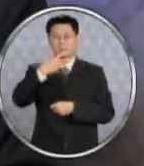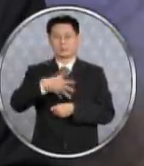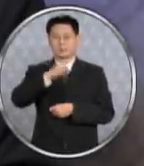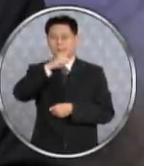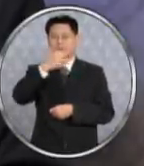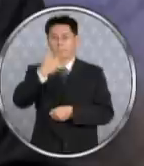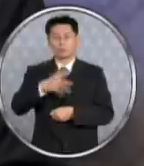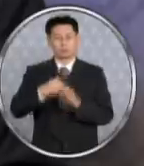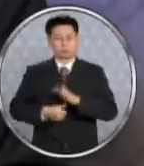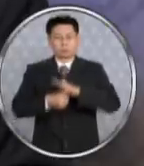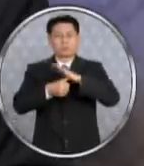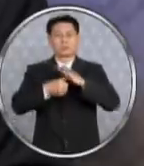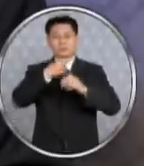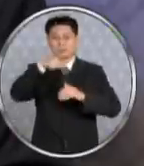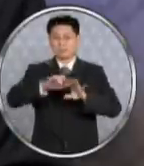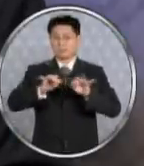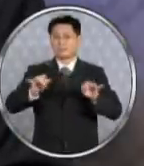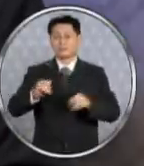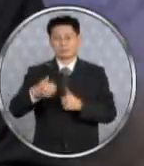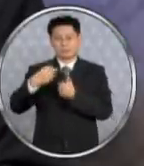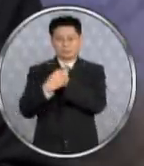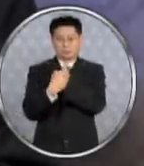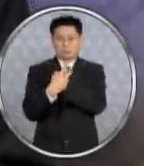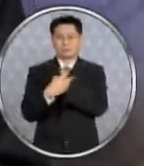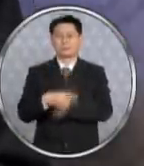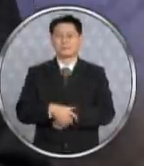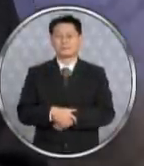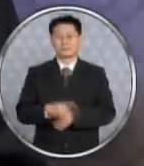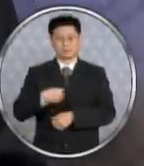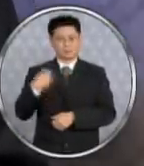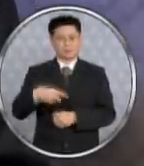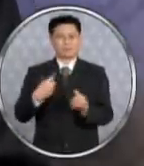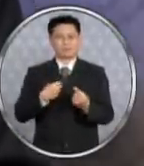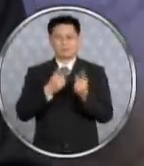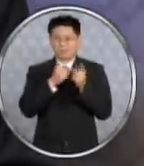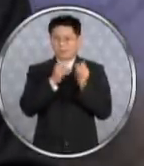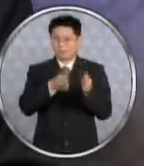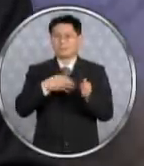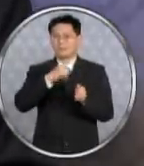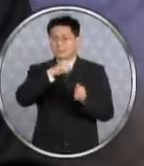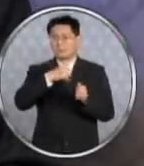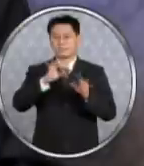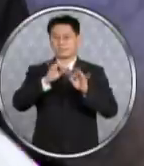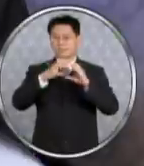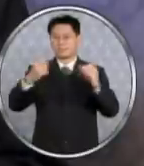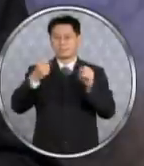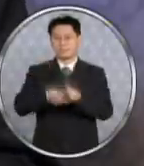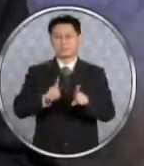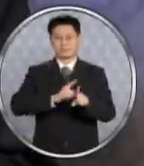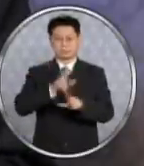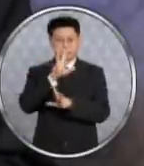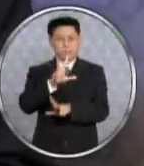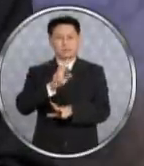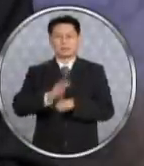水长大，台湾这块土地养育我，而我也要像台湾番薯一样脚踏实